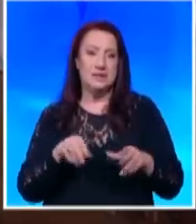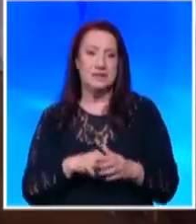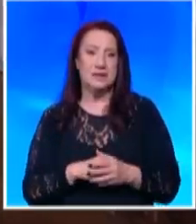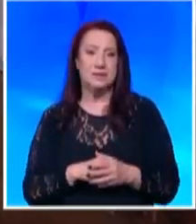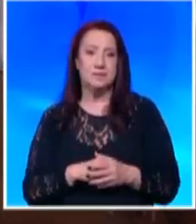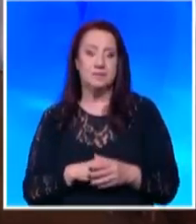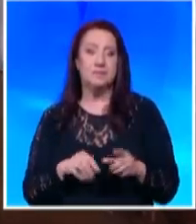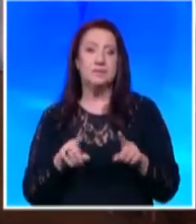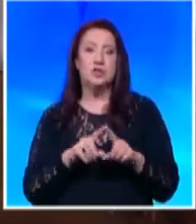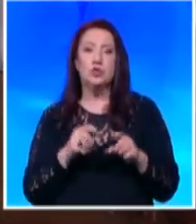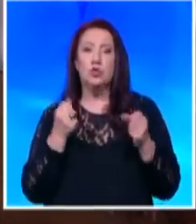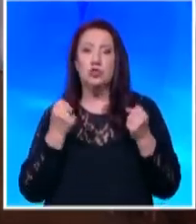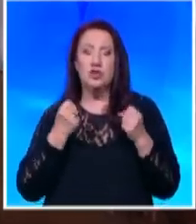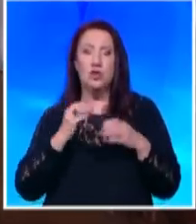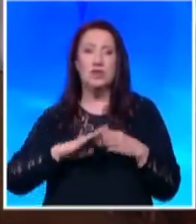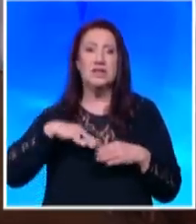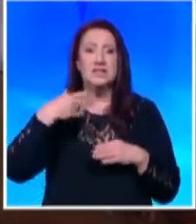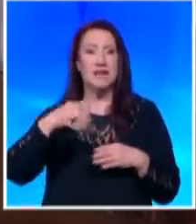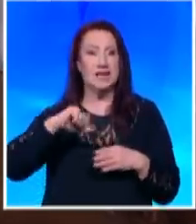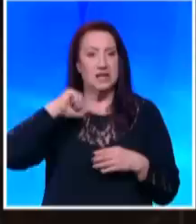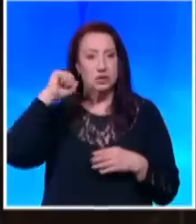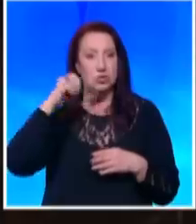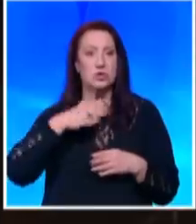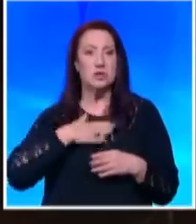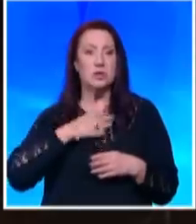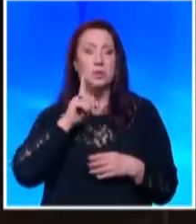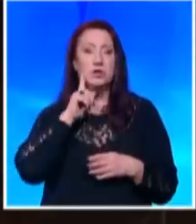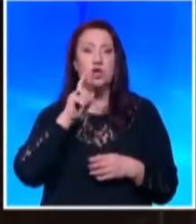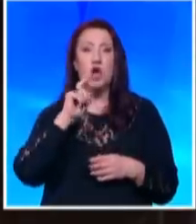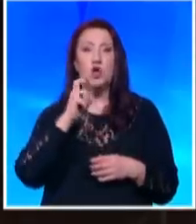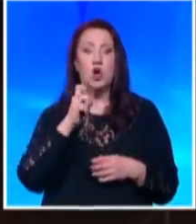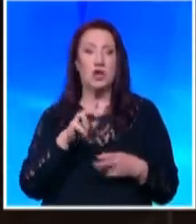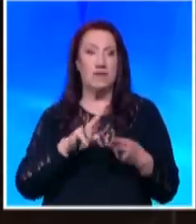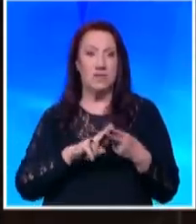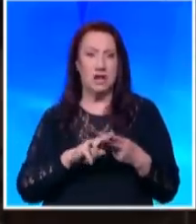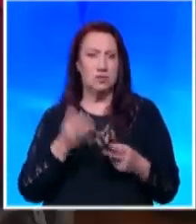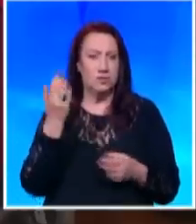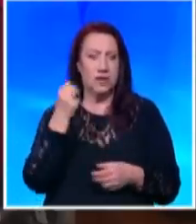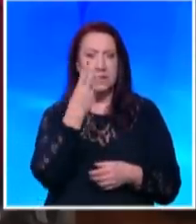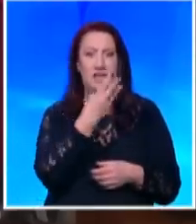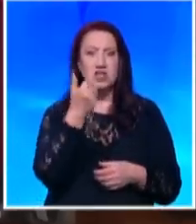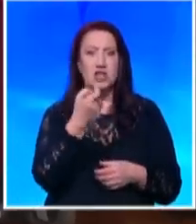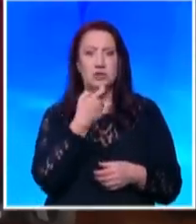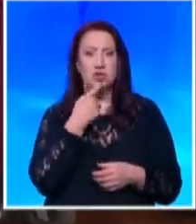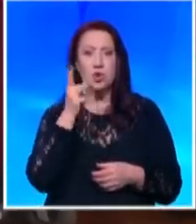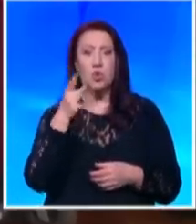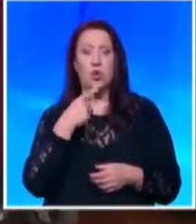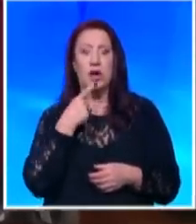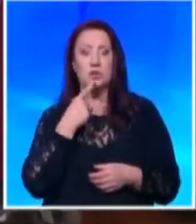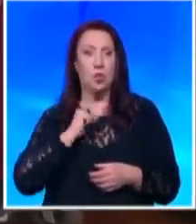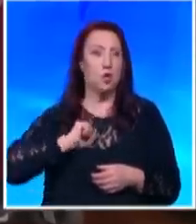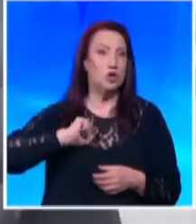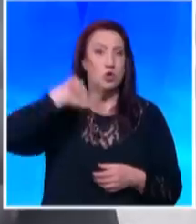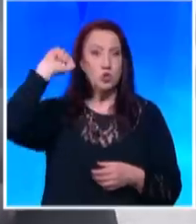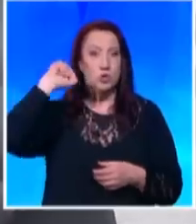живот след инсулт, при това пълноценен, се радва Георги Владов. Бил е едва 36 годишен, когато болестта го покосява. Най-трудно